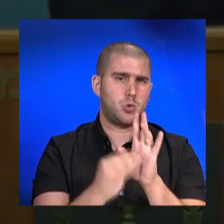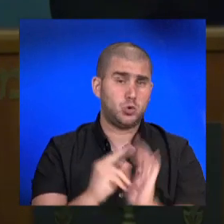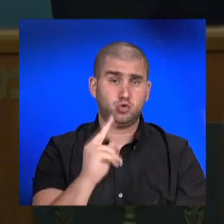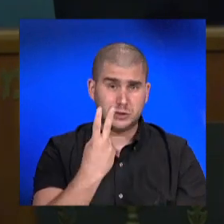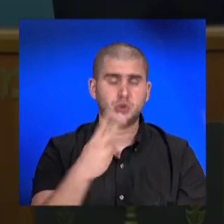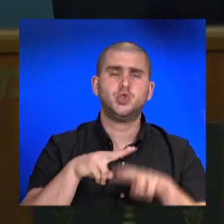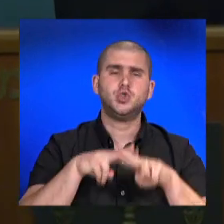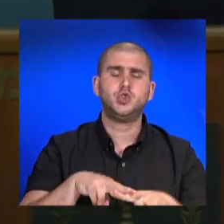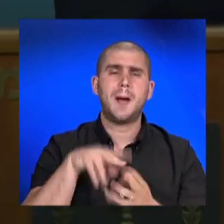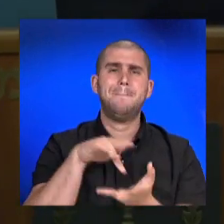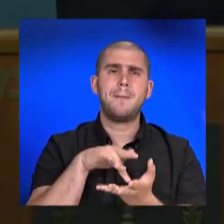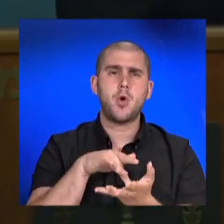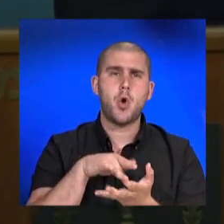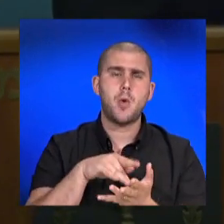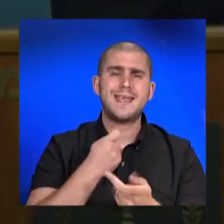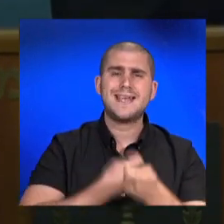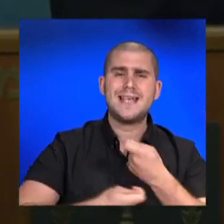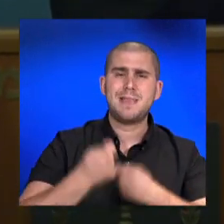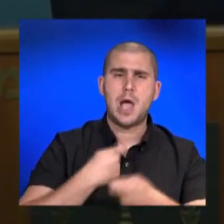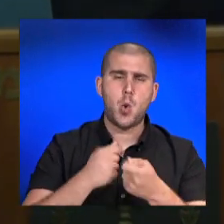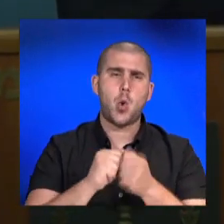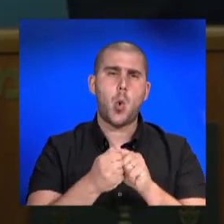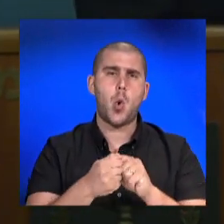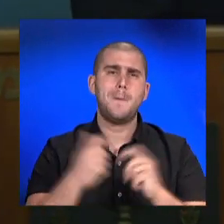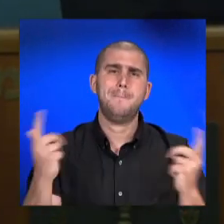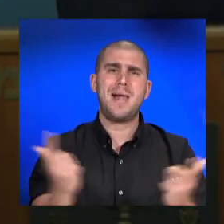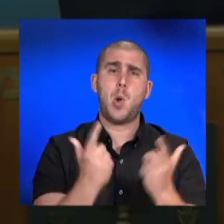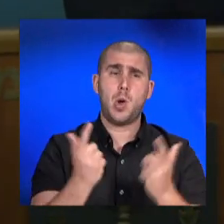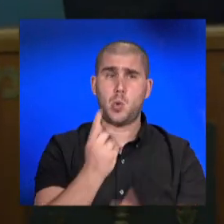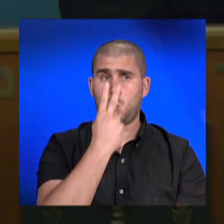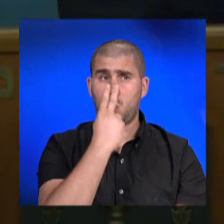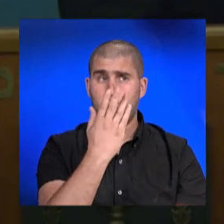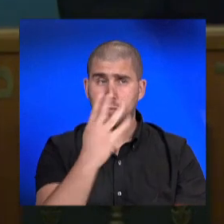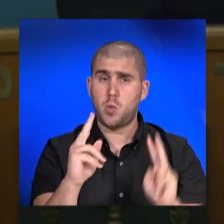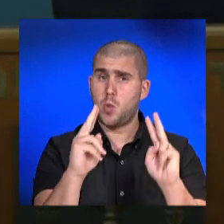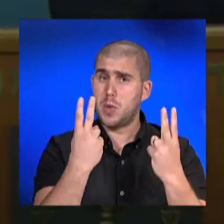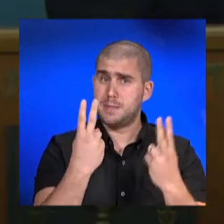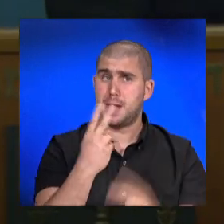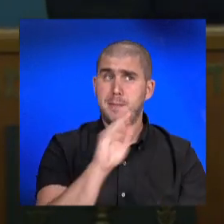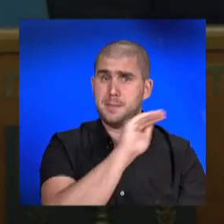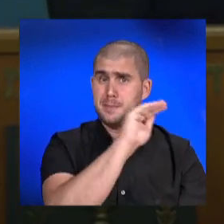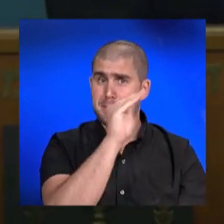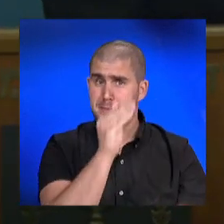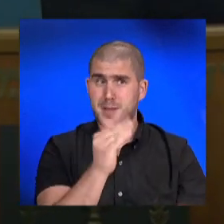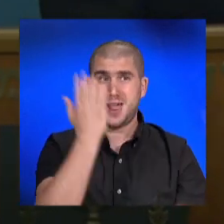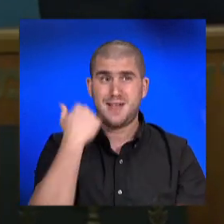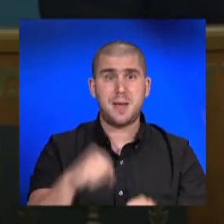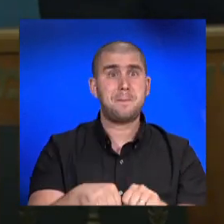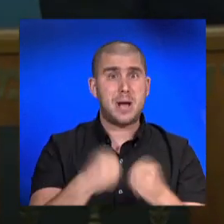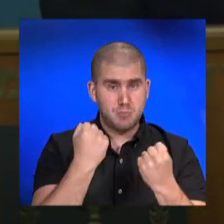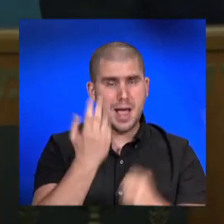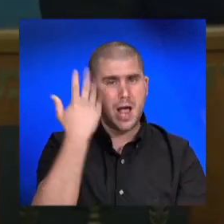של כימונאות ובילוי. ואתם רואים כאן, שוב, לפני המשבר אנחנו נמצאים ברמה